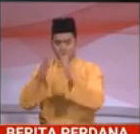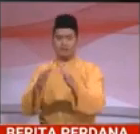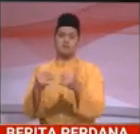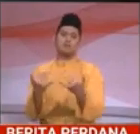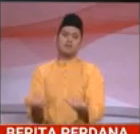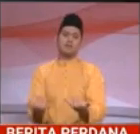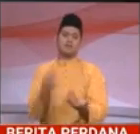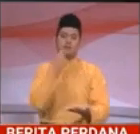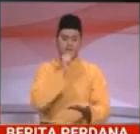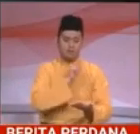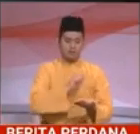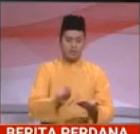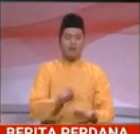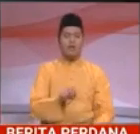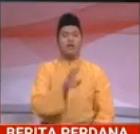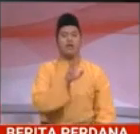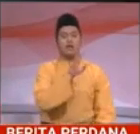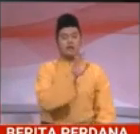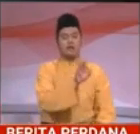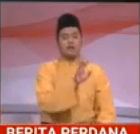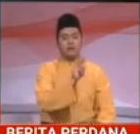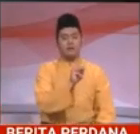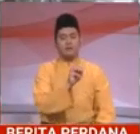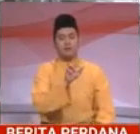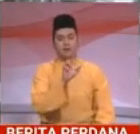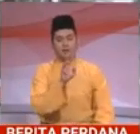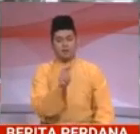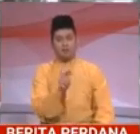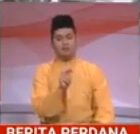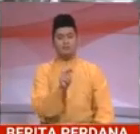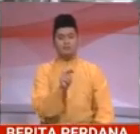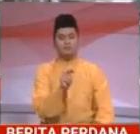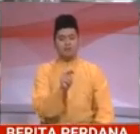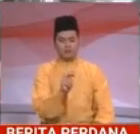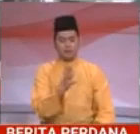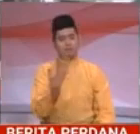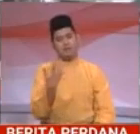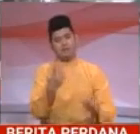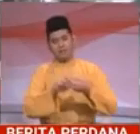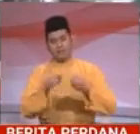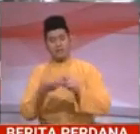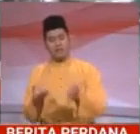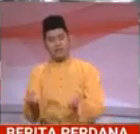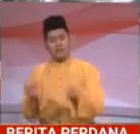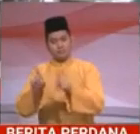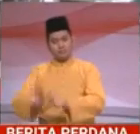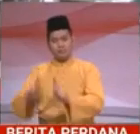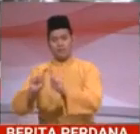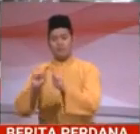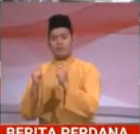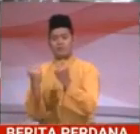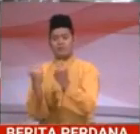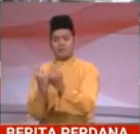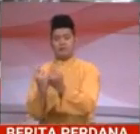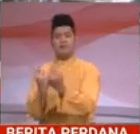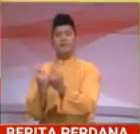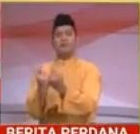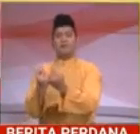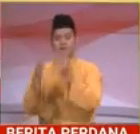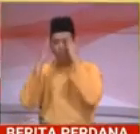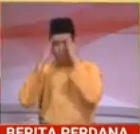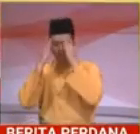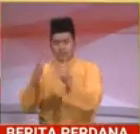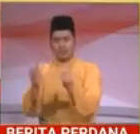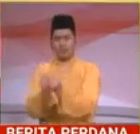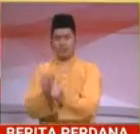Hai Setyo Agung efraim two malinggo menjelaskan pertikaian antar apbn-p dan sumareh yang mulut hangat sejak hujung ogah